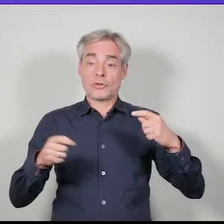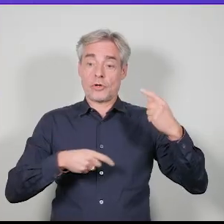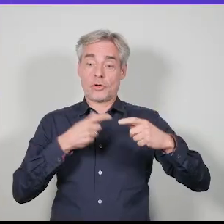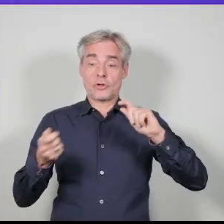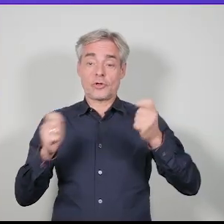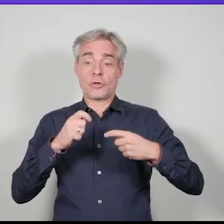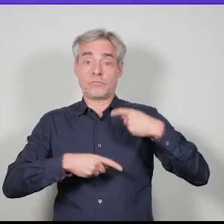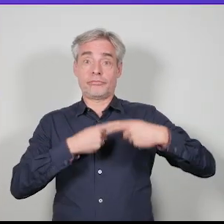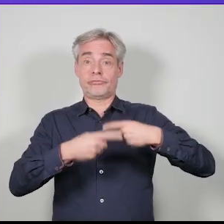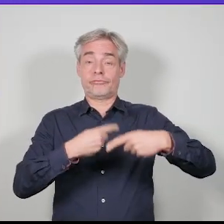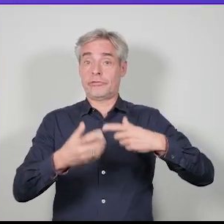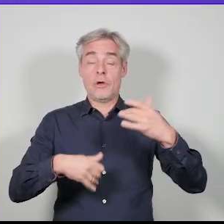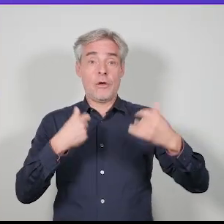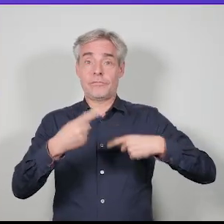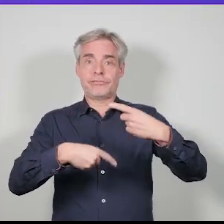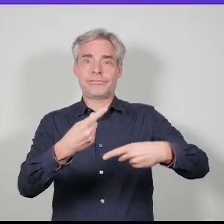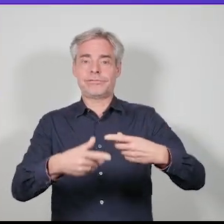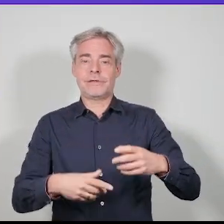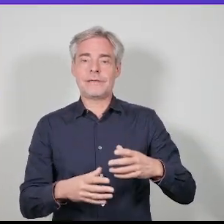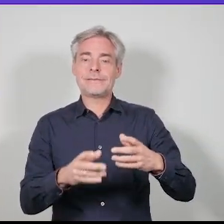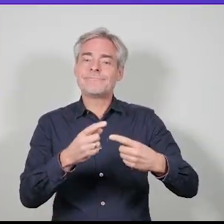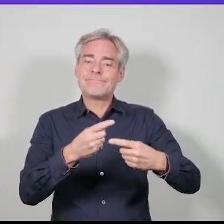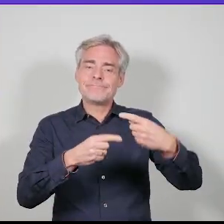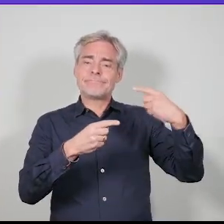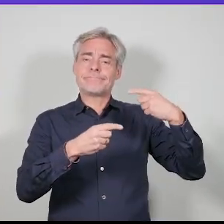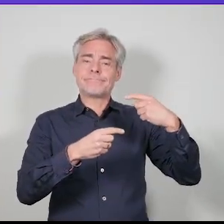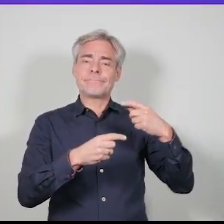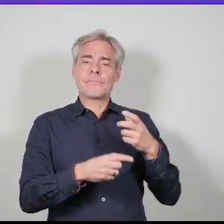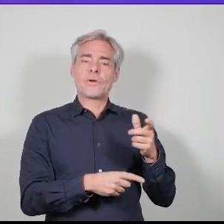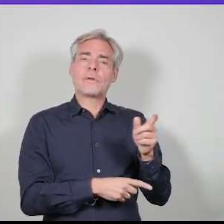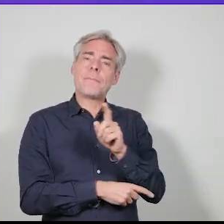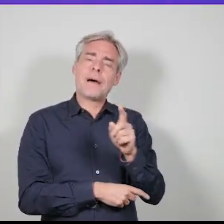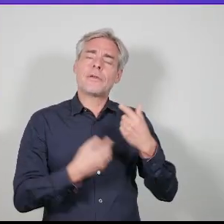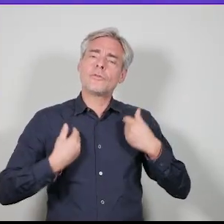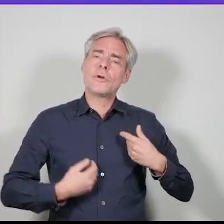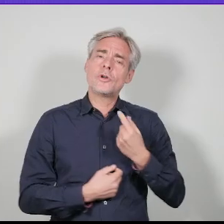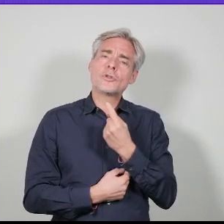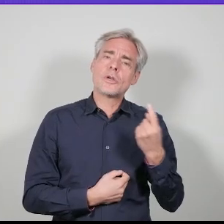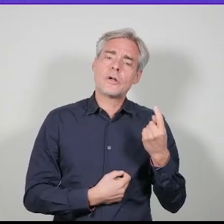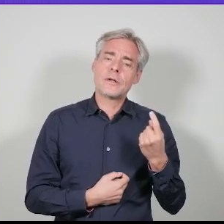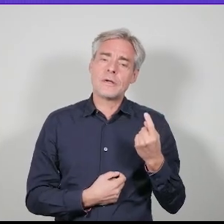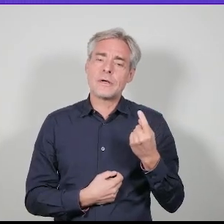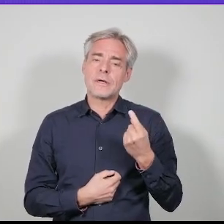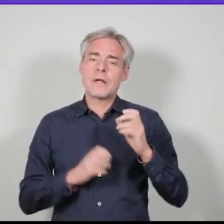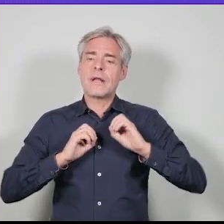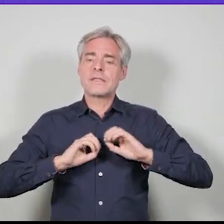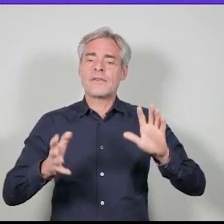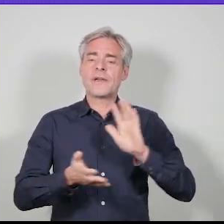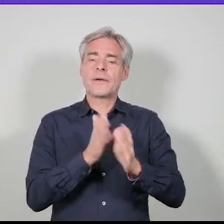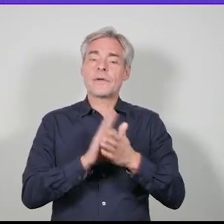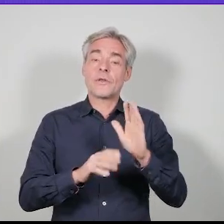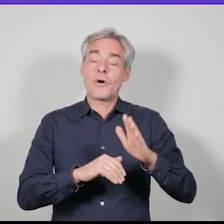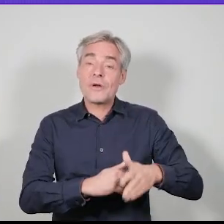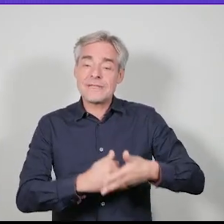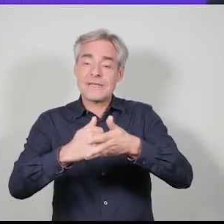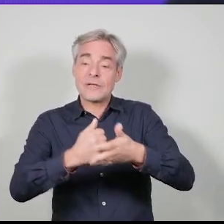perpétuelle. Et juste pour reprendre un petit peu, on n'est pas que à laisser faire les gens, on les aide